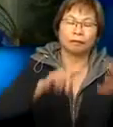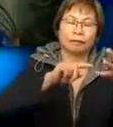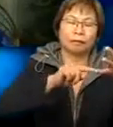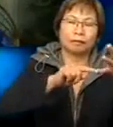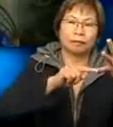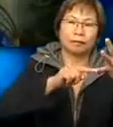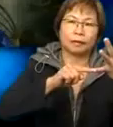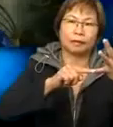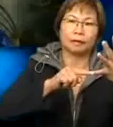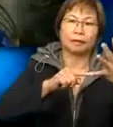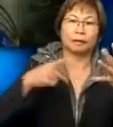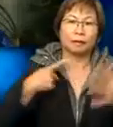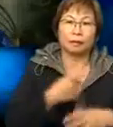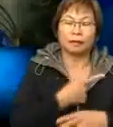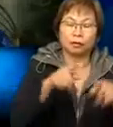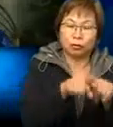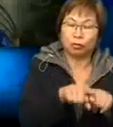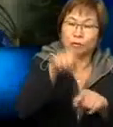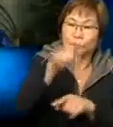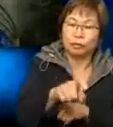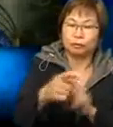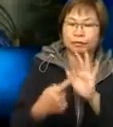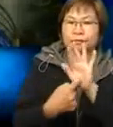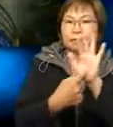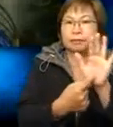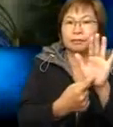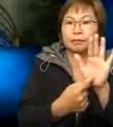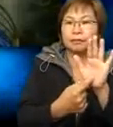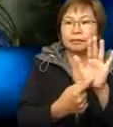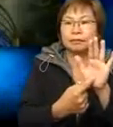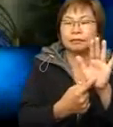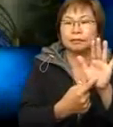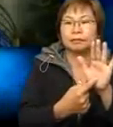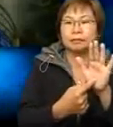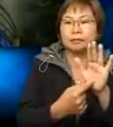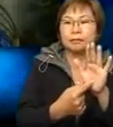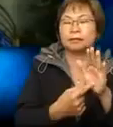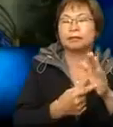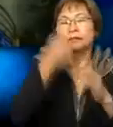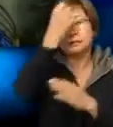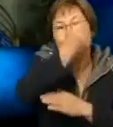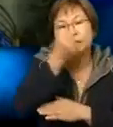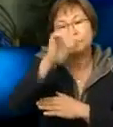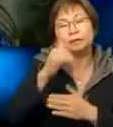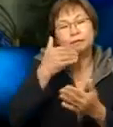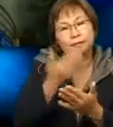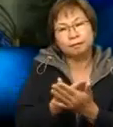Yang kelima, kita juga mesti mempamerkan sasia yang